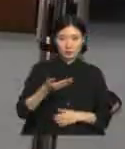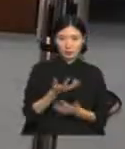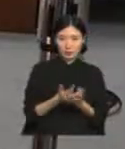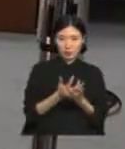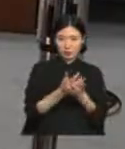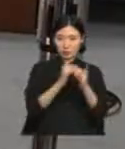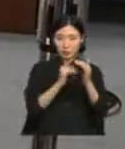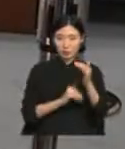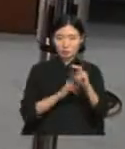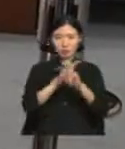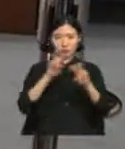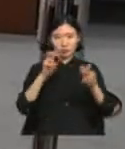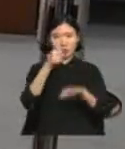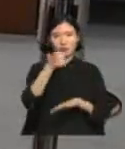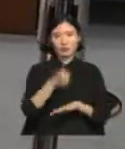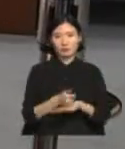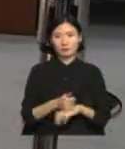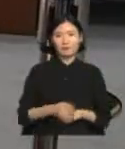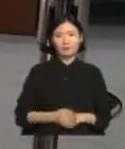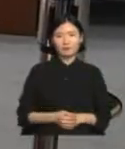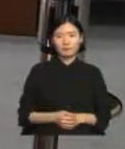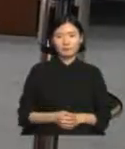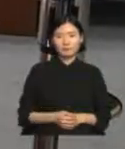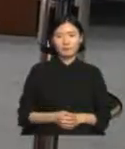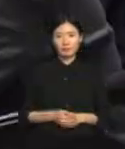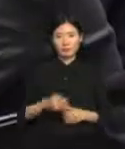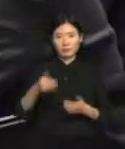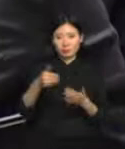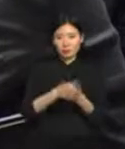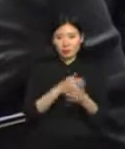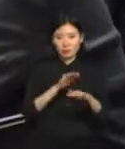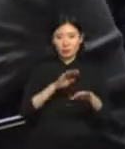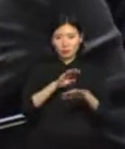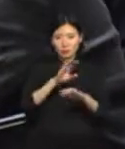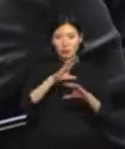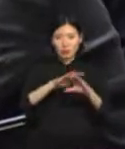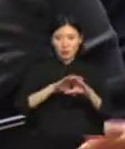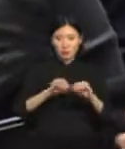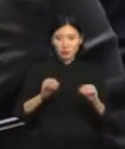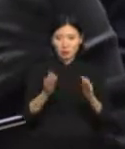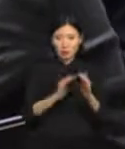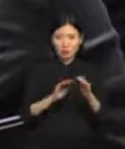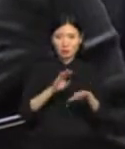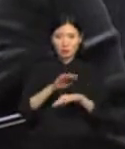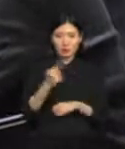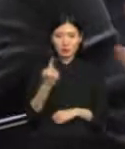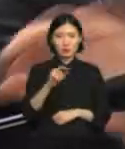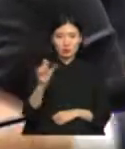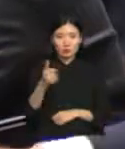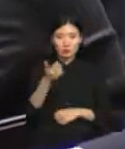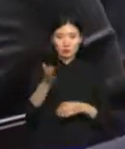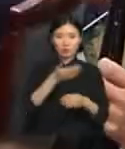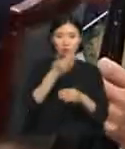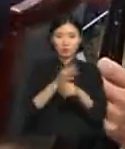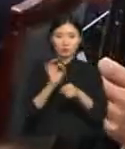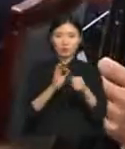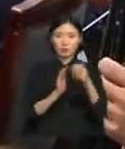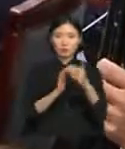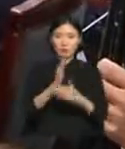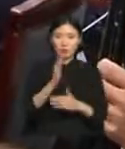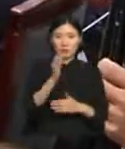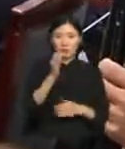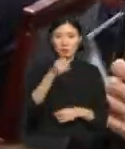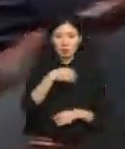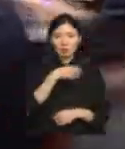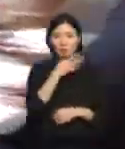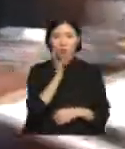토대로 분석한 결과인데요. 중고 처분된 공용 차량 1,500여 대 중 10년 이상 된 노후